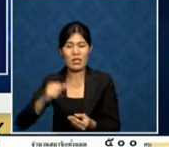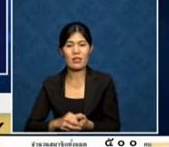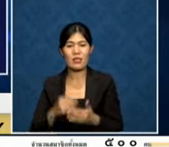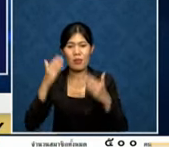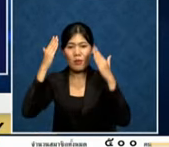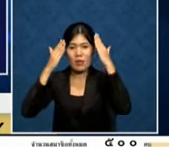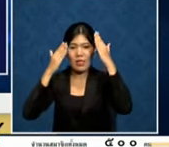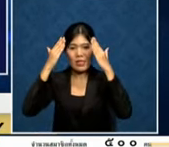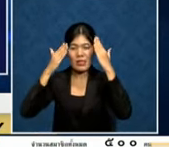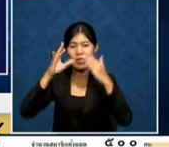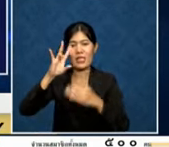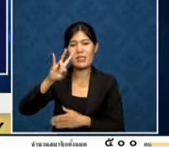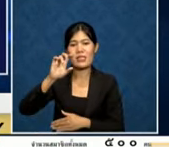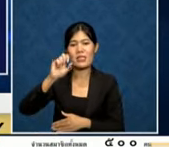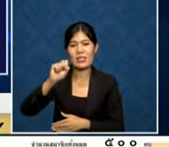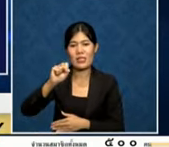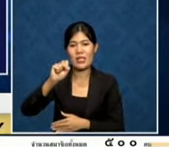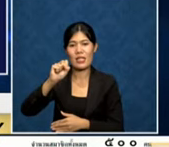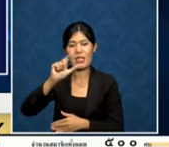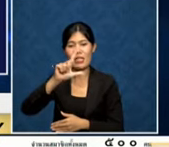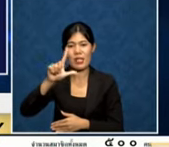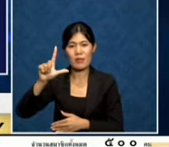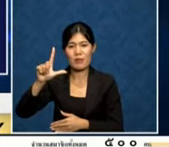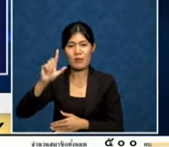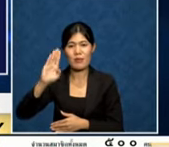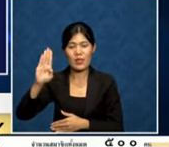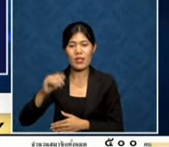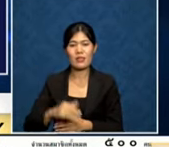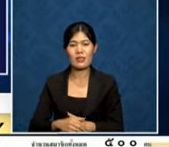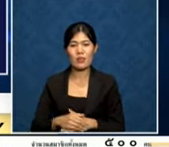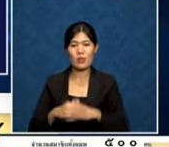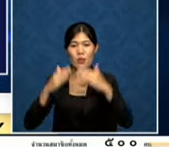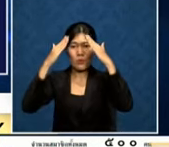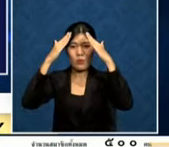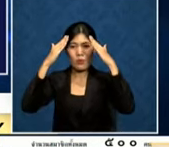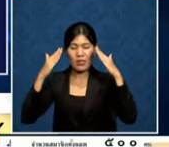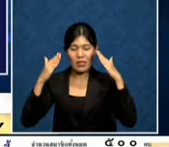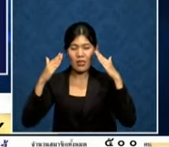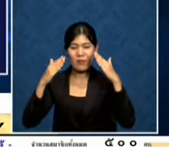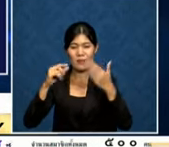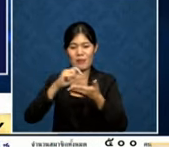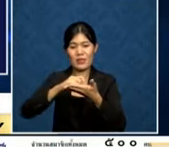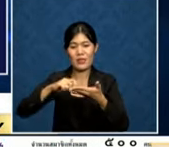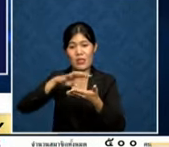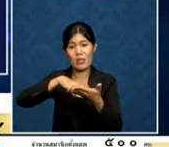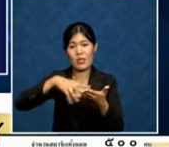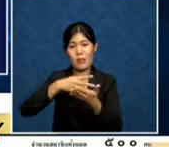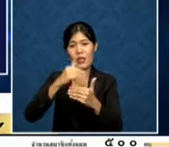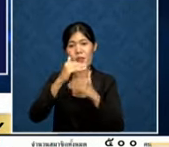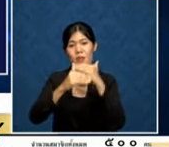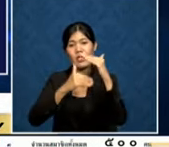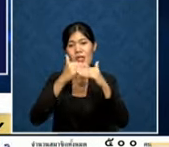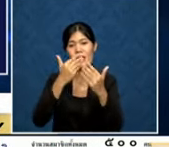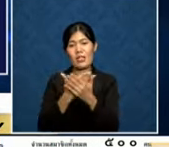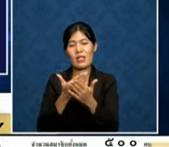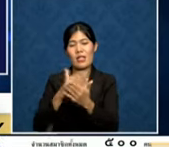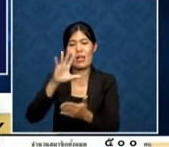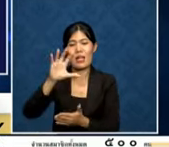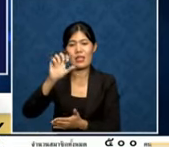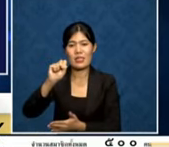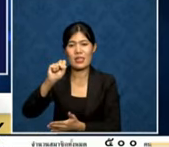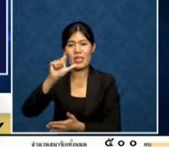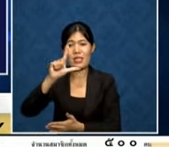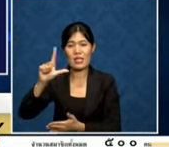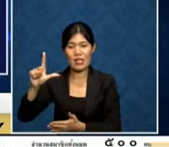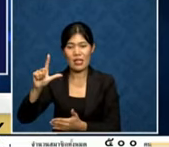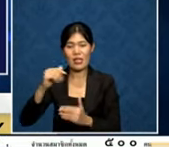ล้านบาทจะใช้ภายในปี 2030หรือเวียดนามครับเขียนลงไปในแผนพลังงานชาติครับว่าจะใช้งเงินถึง 500,000ล้าน